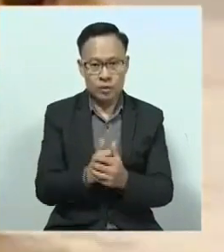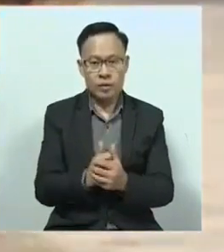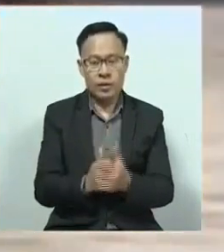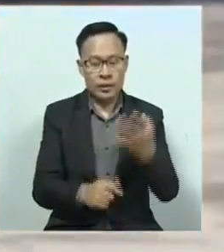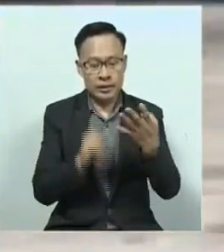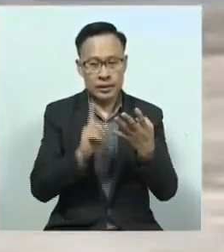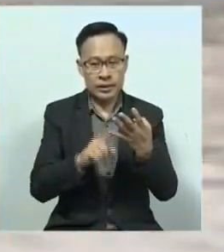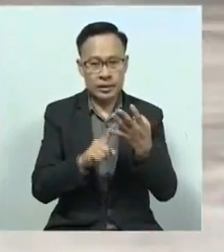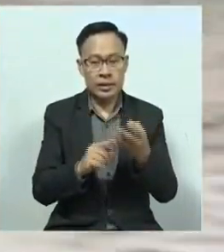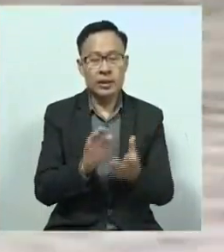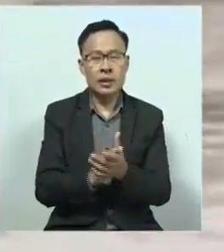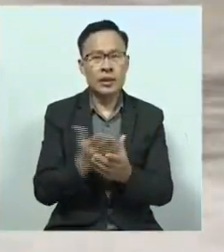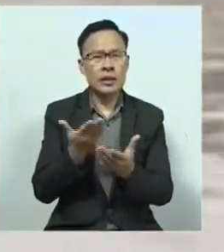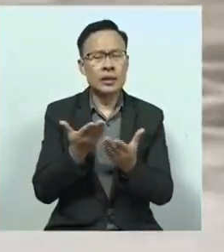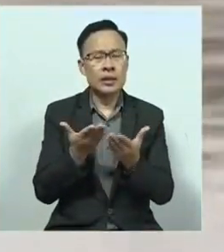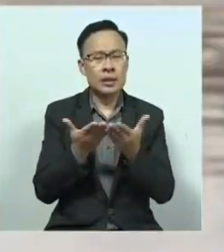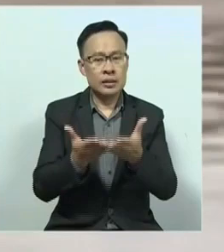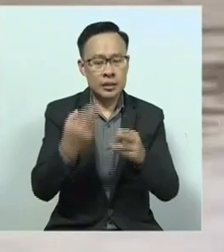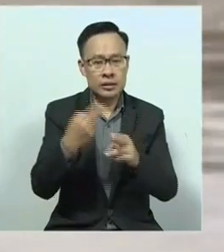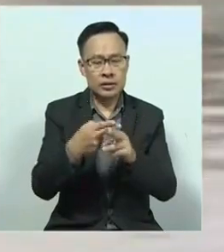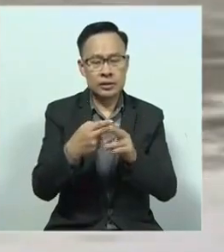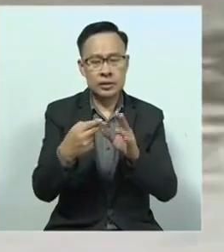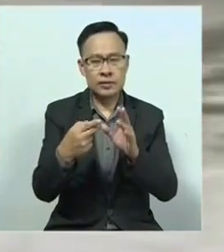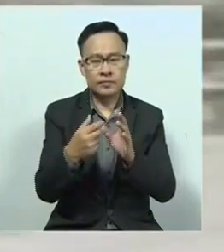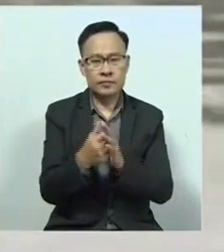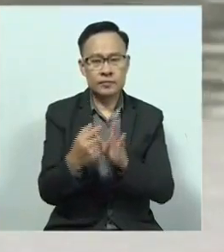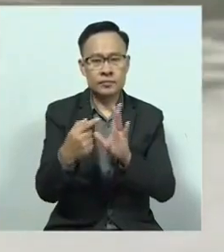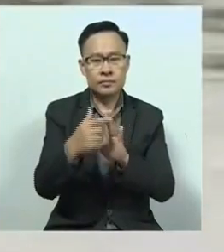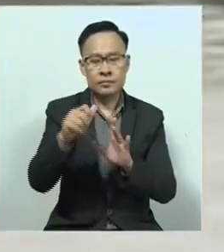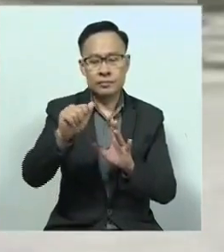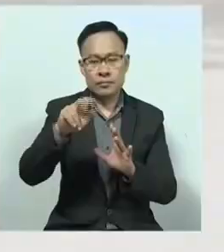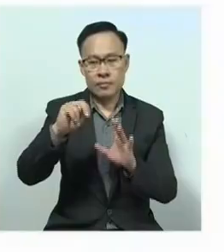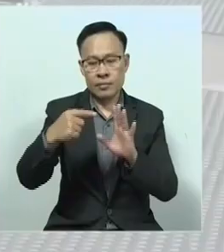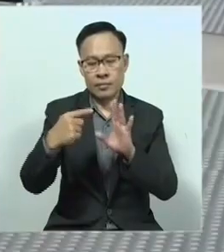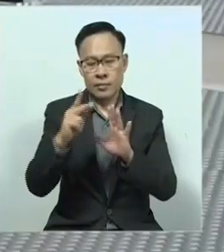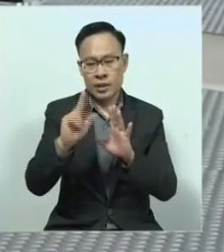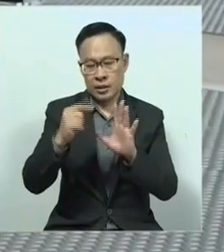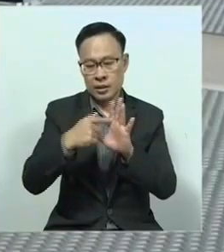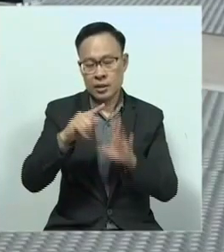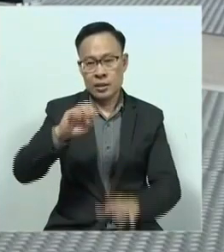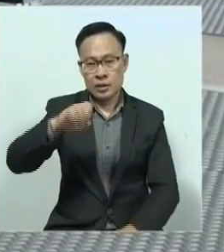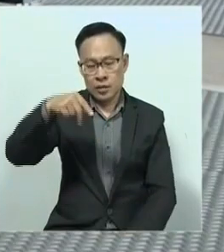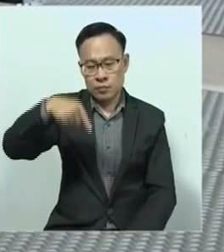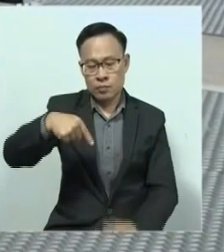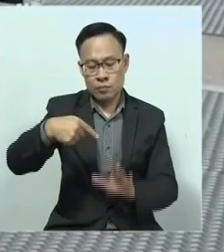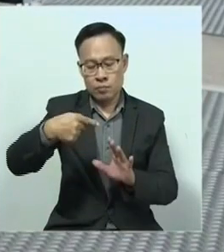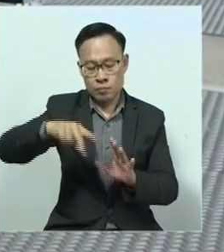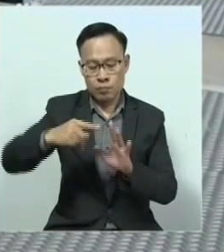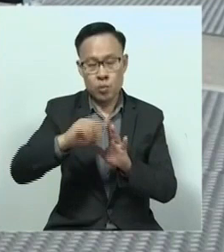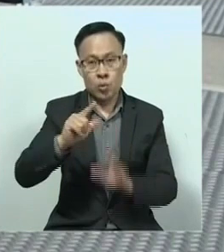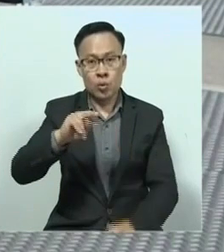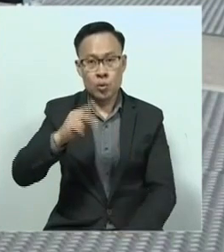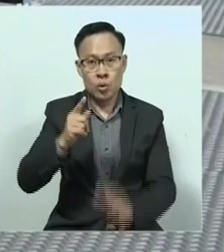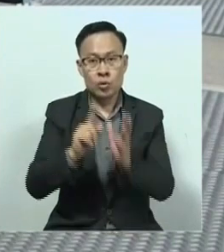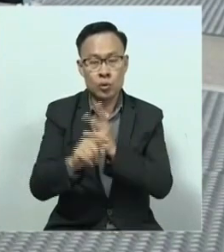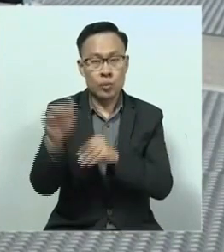แล้วก็เรือพระที่นั่งอเนกชาติผู้ชงนะครับนี่เรืออยู่ในขบวนสี่ลำ ครับซึ่งเรือพระที่นั่งสุพรรณหงษ์เ